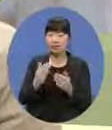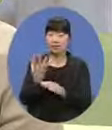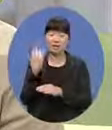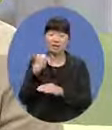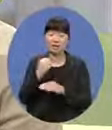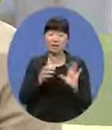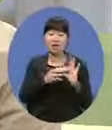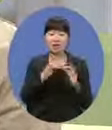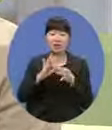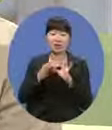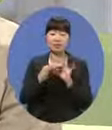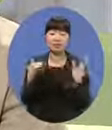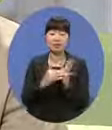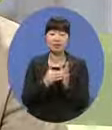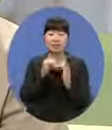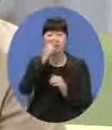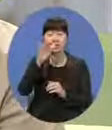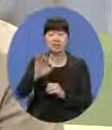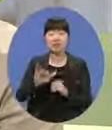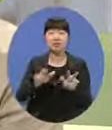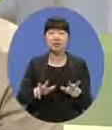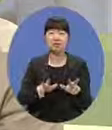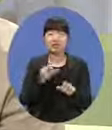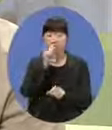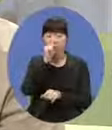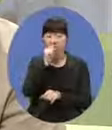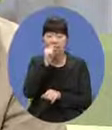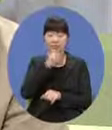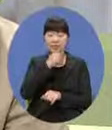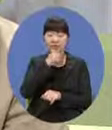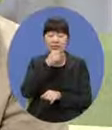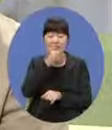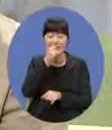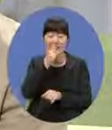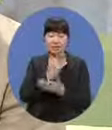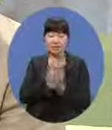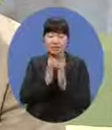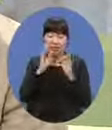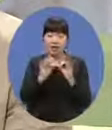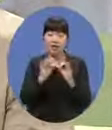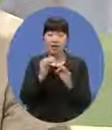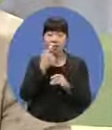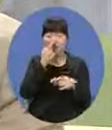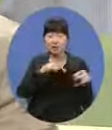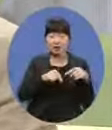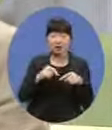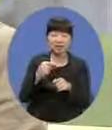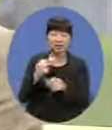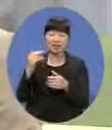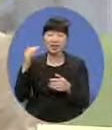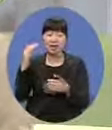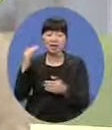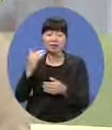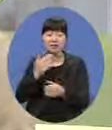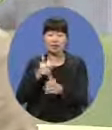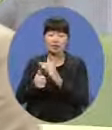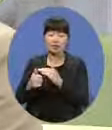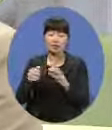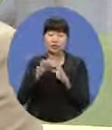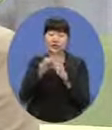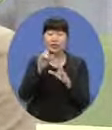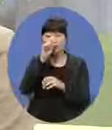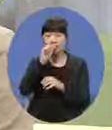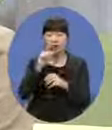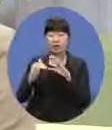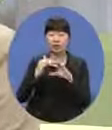올림픽도 끝났지만 그 사실 좋은 성적이 좋은 종목 보면 코치랑 선수랑 정말 관계가 좋거든요 예 이게